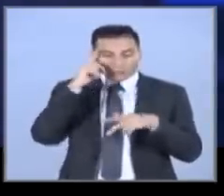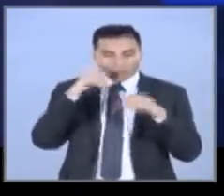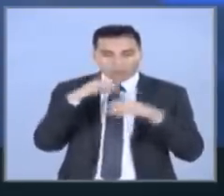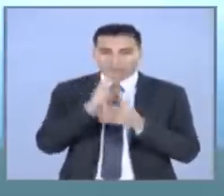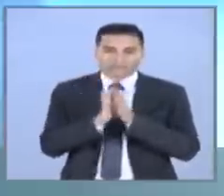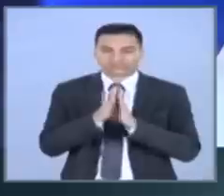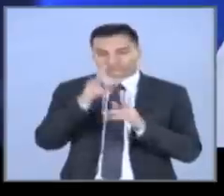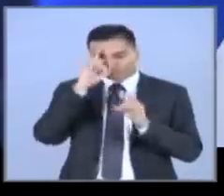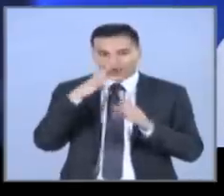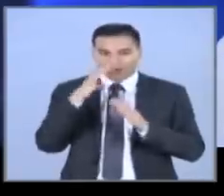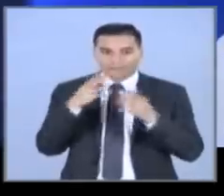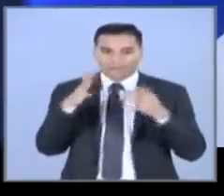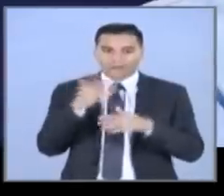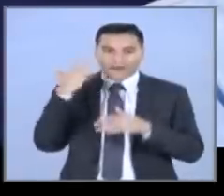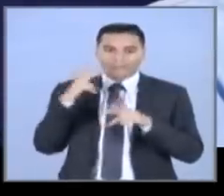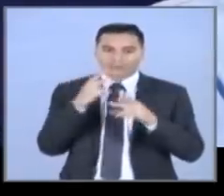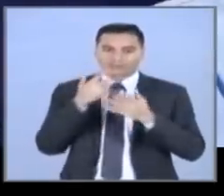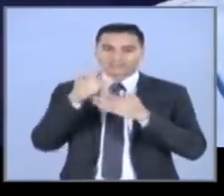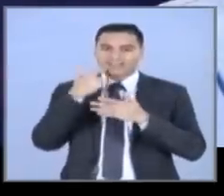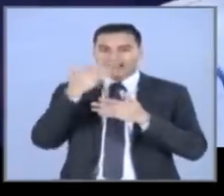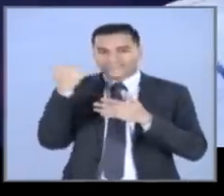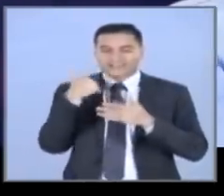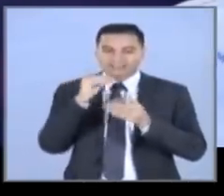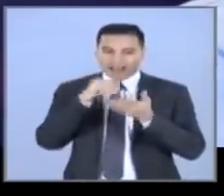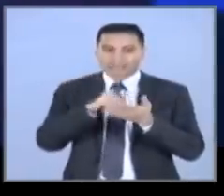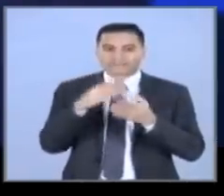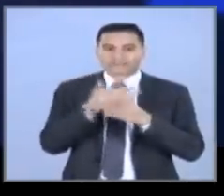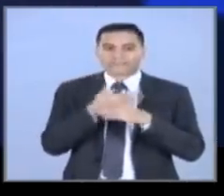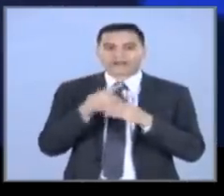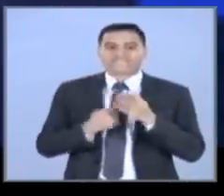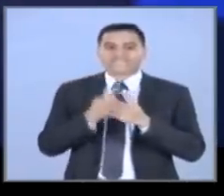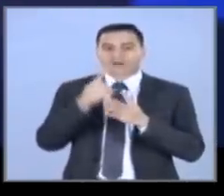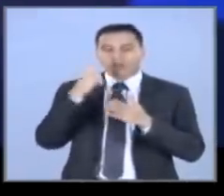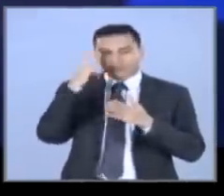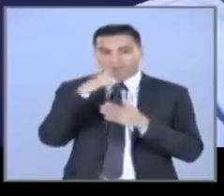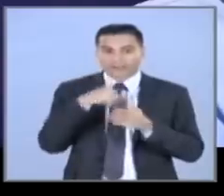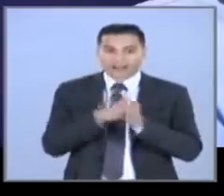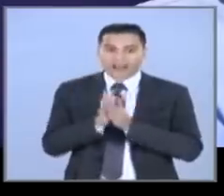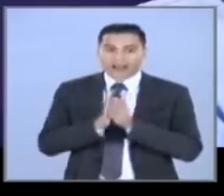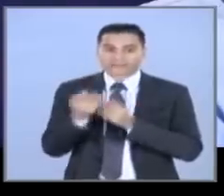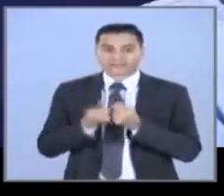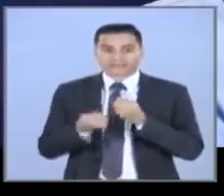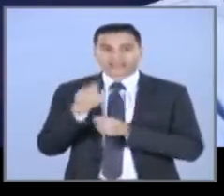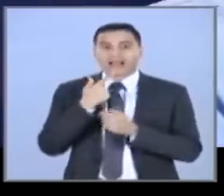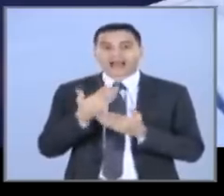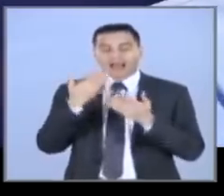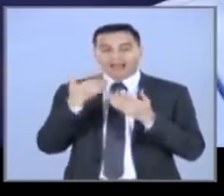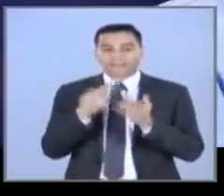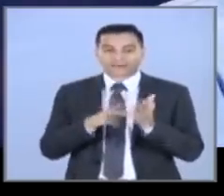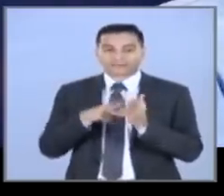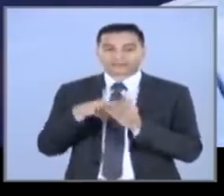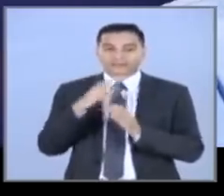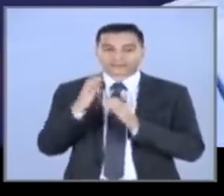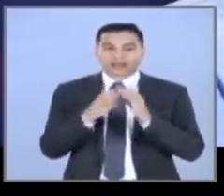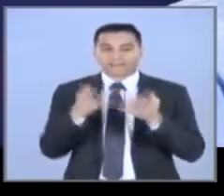لمراحل متقدمة. شاركنا الموسم اللي فات بس للأسف خرجنا من المستوى الأول، الموسم ده استعدينا وأتمنى من ربنا إن إحنا